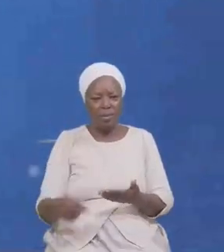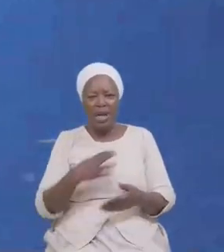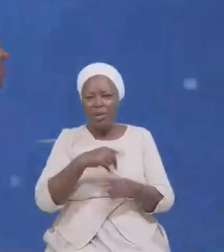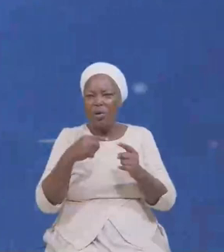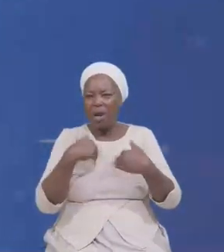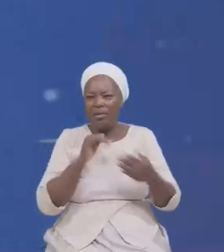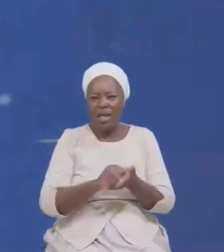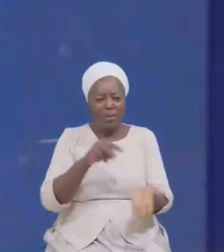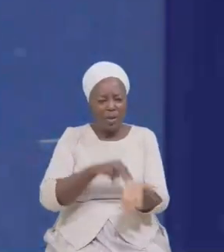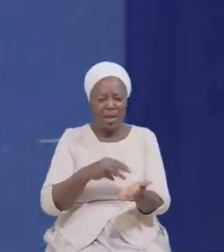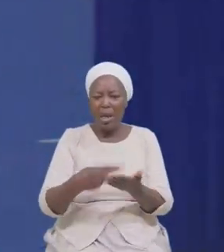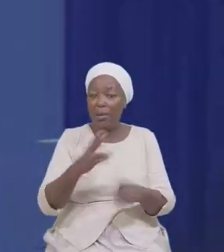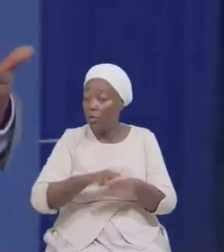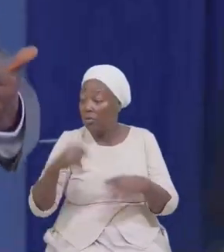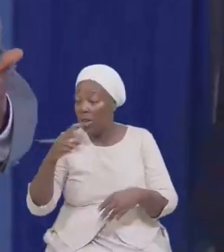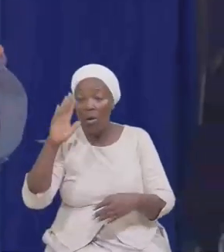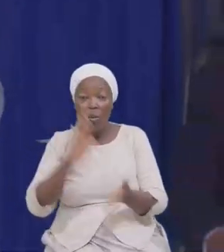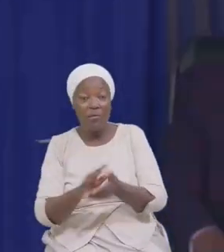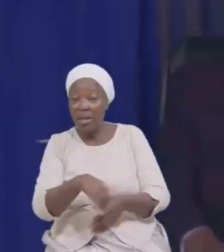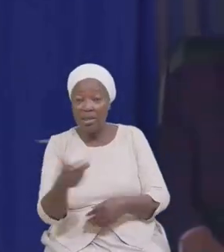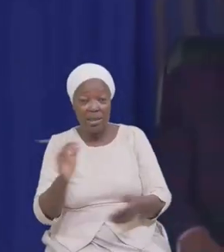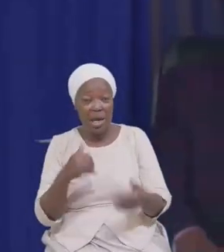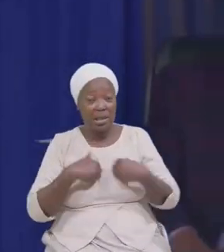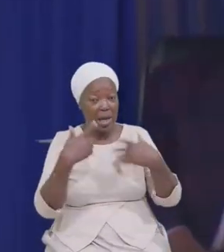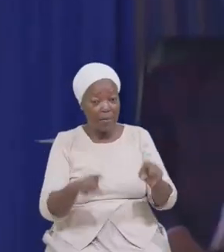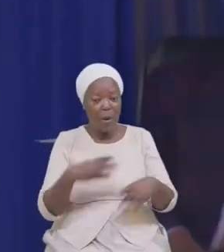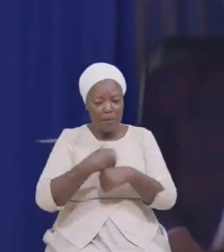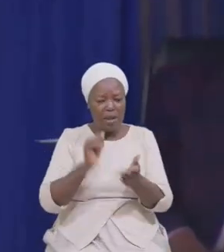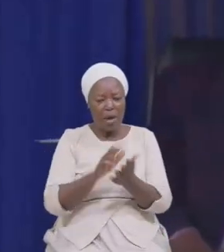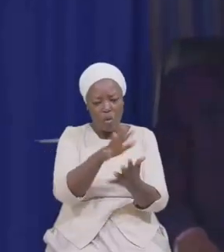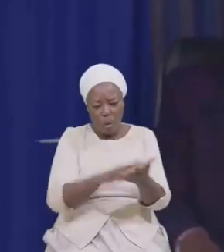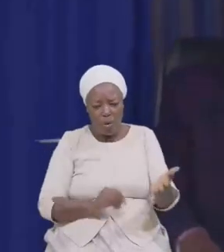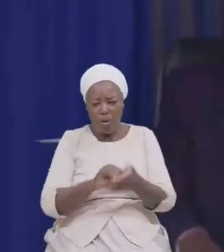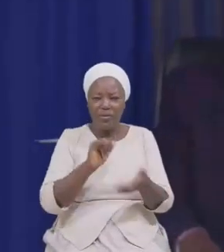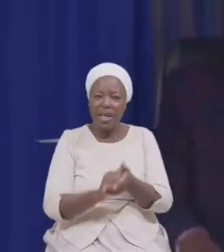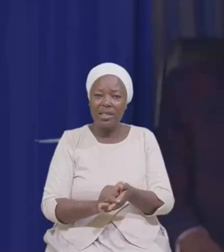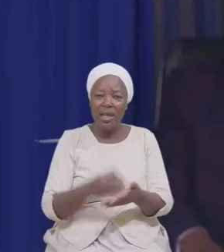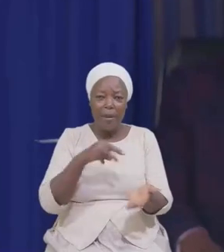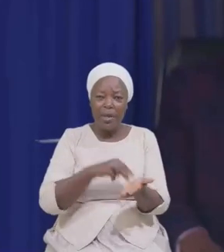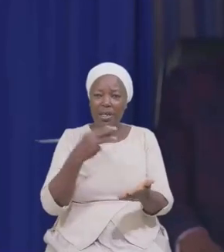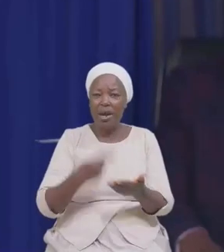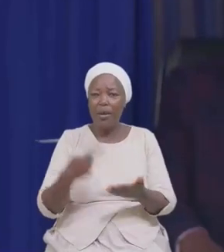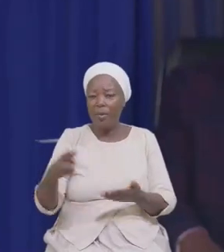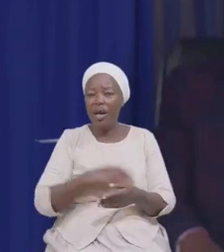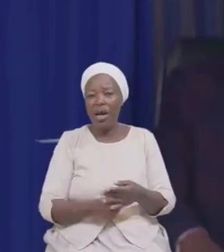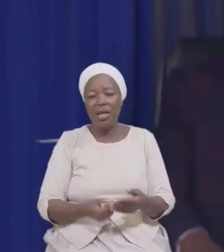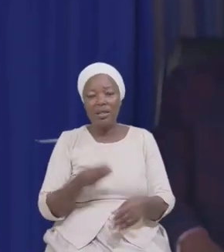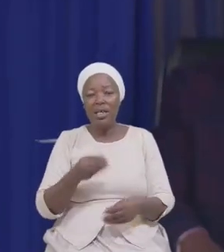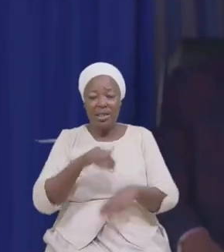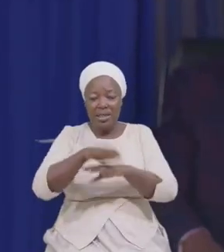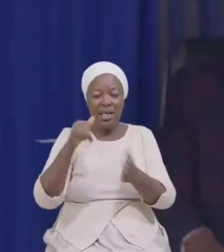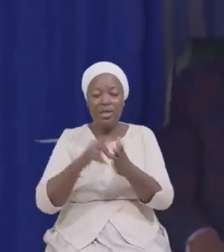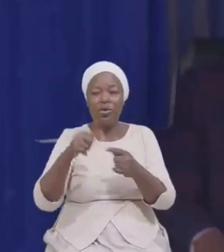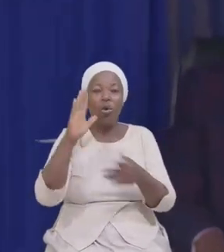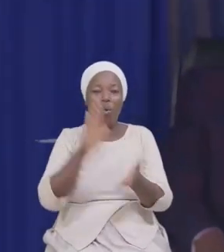rapport, ne dis rien à ta femme, fais juste une photocopie de ce rapport et envoie-la par poste qui t'a